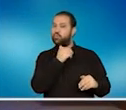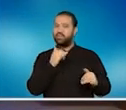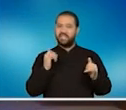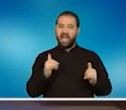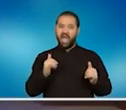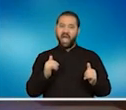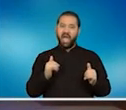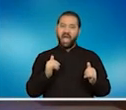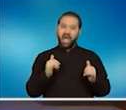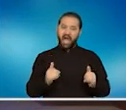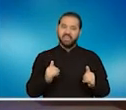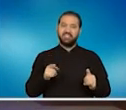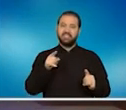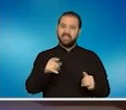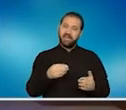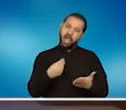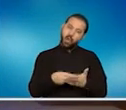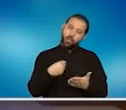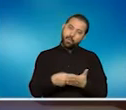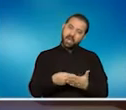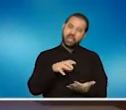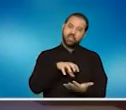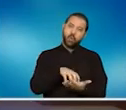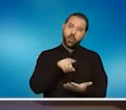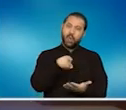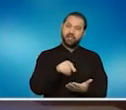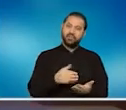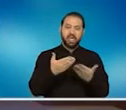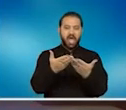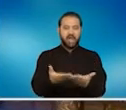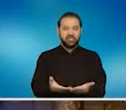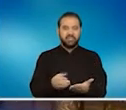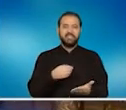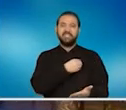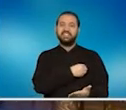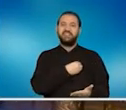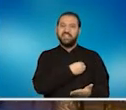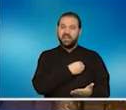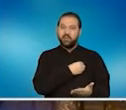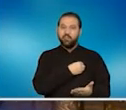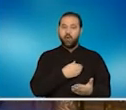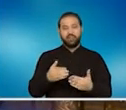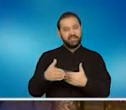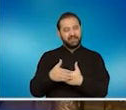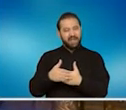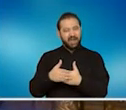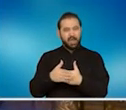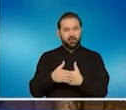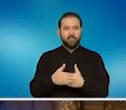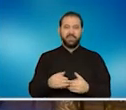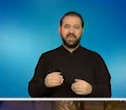care el a cumpărat-o, așezându-o, a cumpărat-o lângă